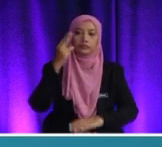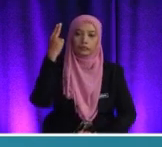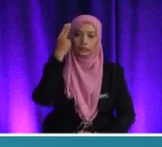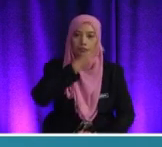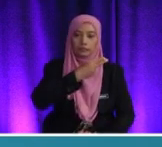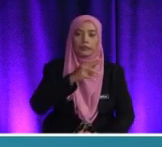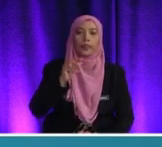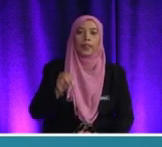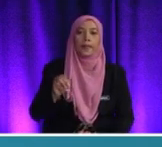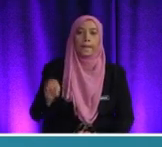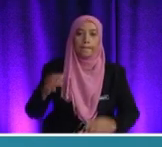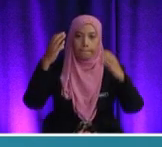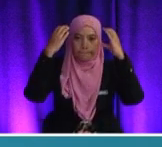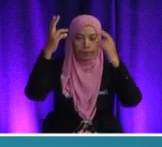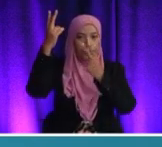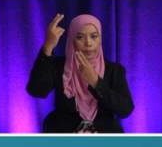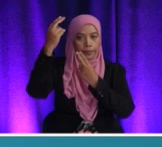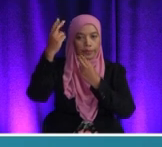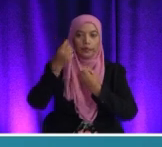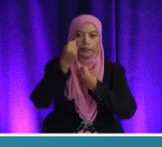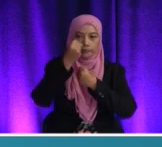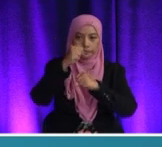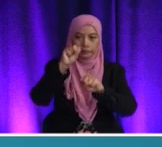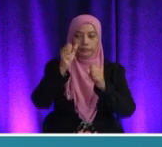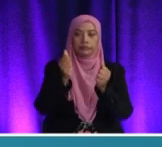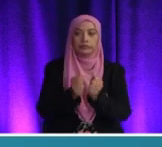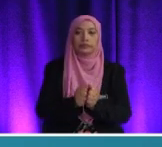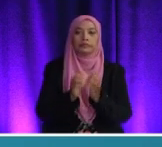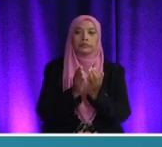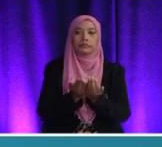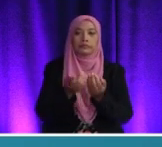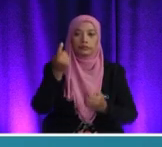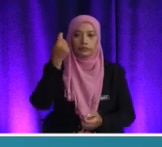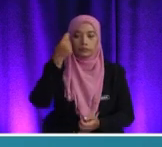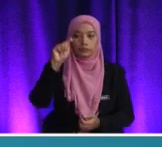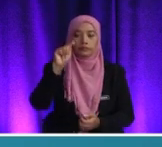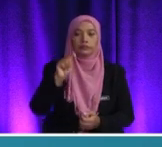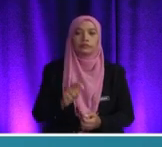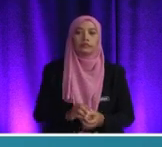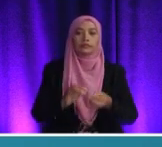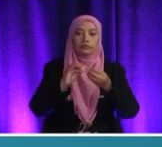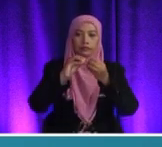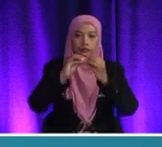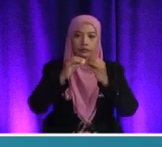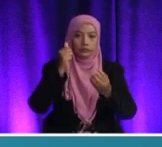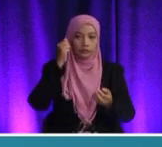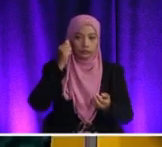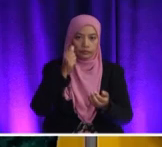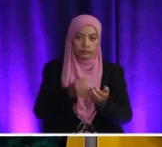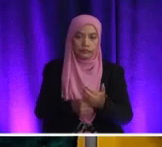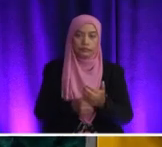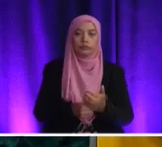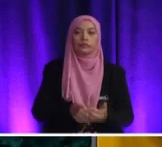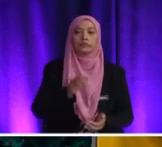murid-murid Che Guevara kalian bersedia dengan buku teks dikata 5 halaman 62 dan 63